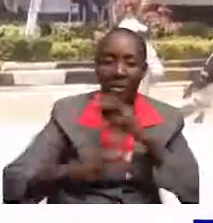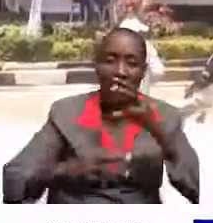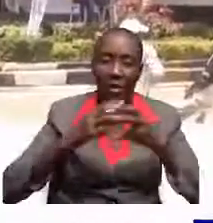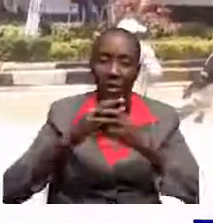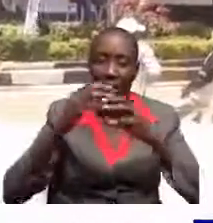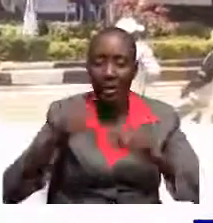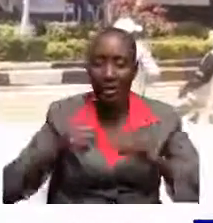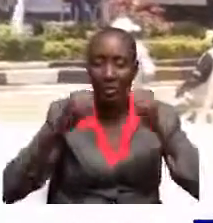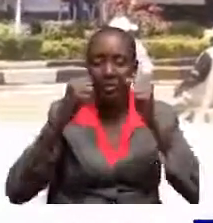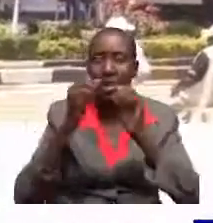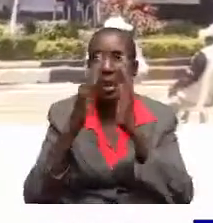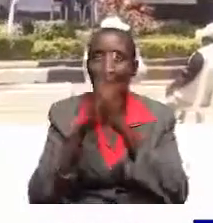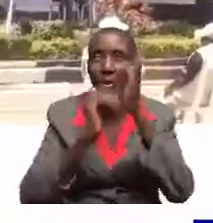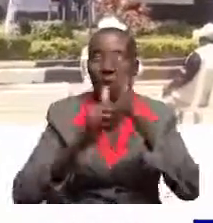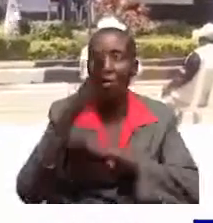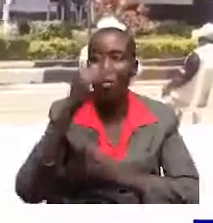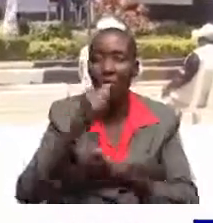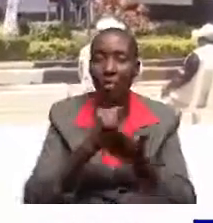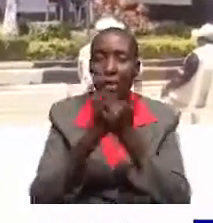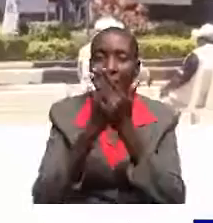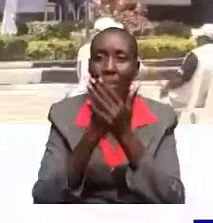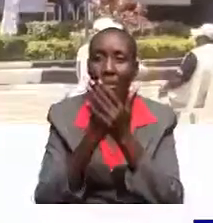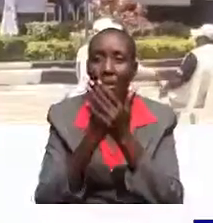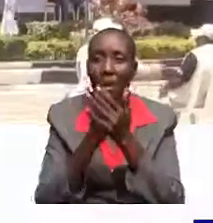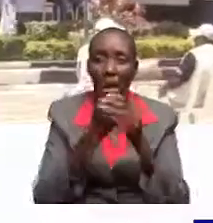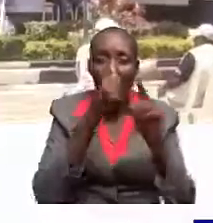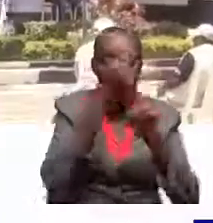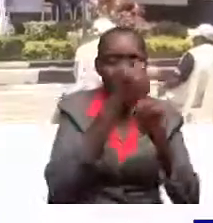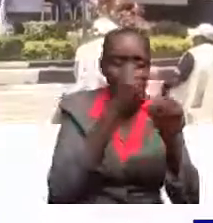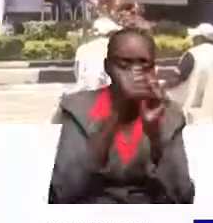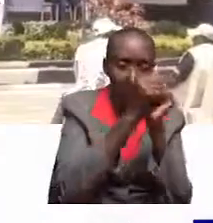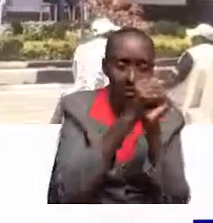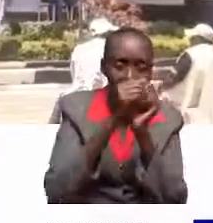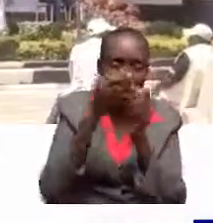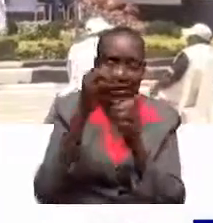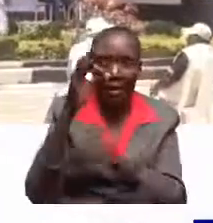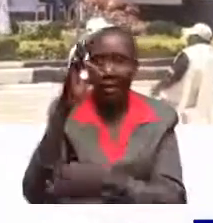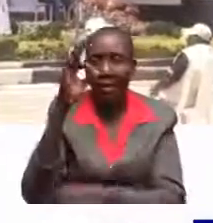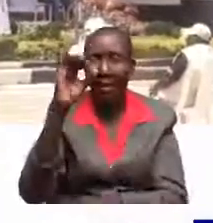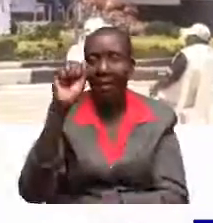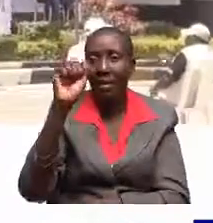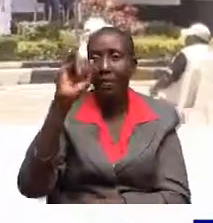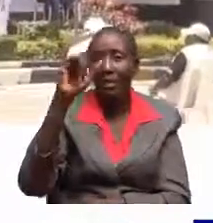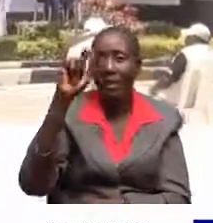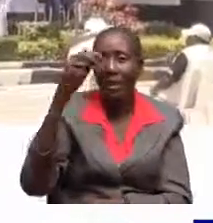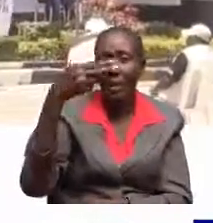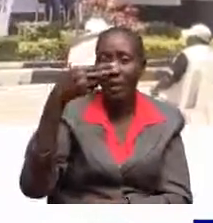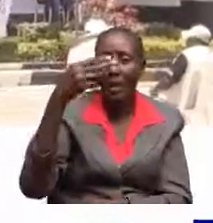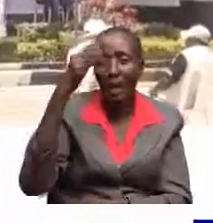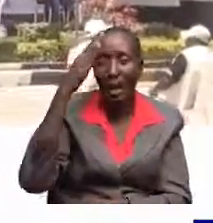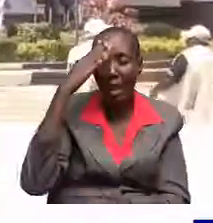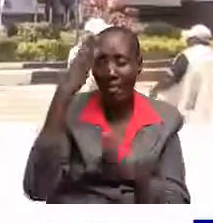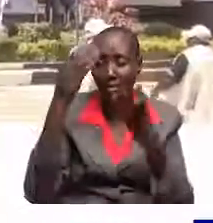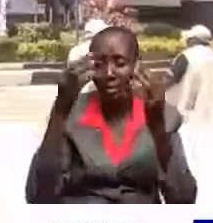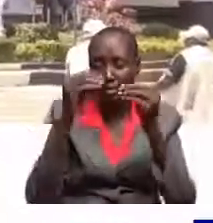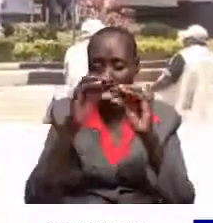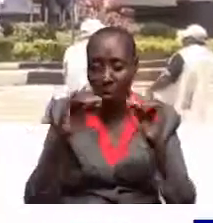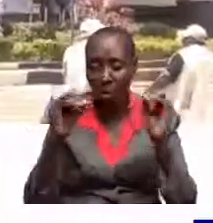miss. Tungangane na kina faith ya mwetich. Kwa itakuwa raisi, itakuwa ngumu, lakini